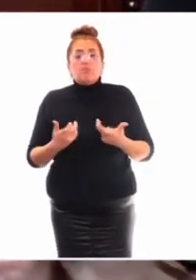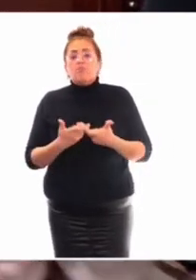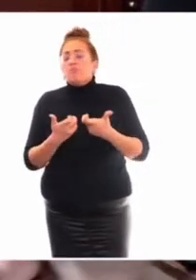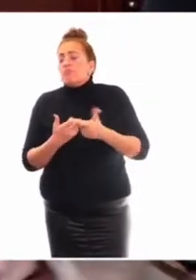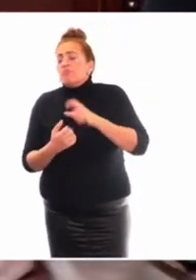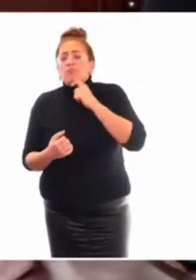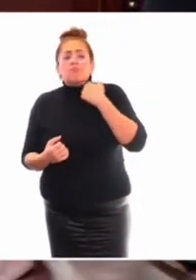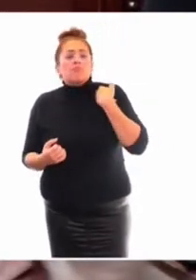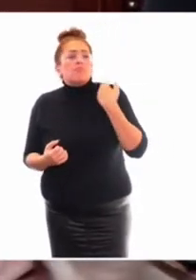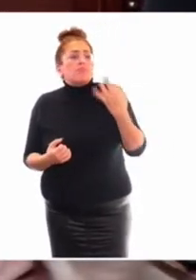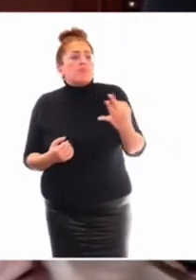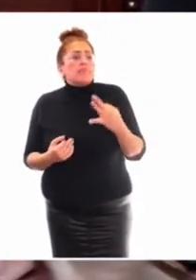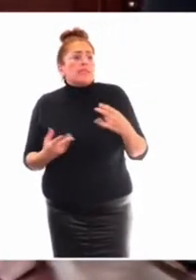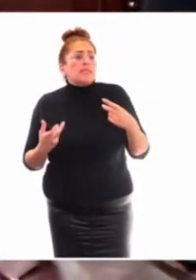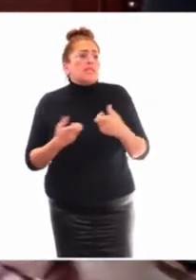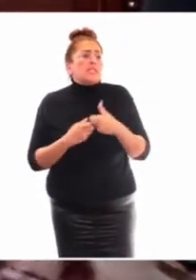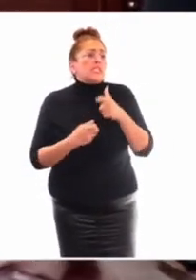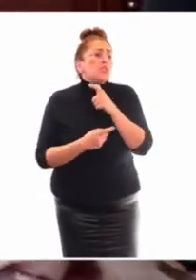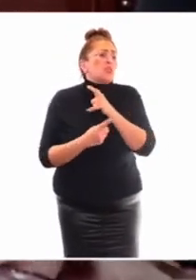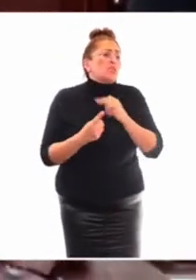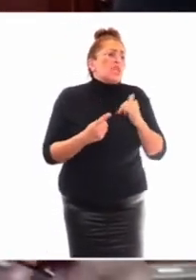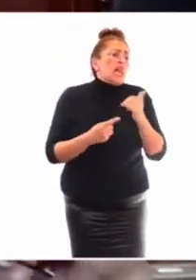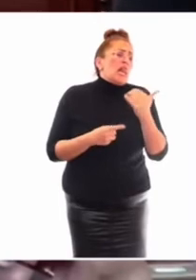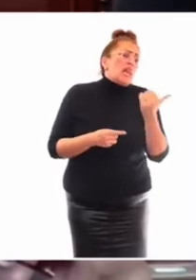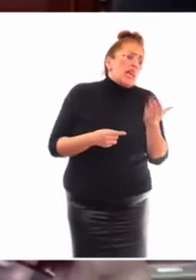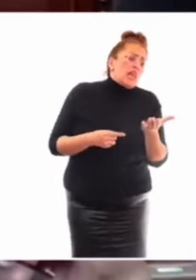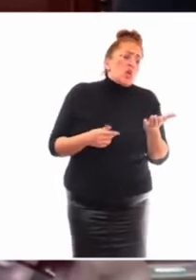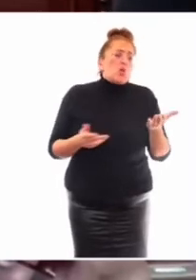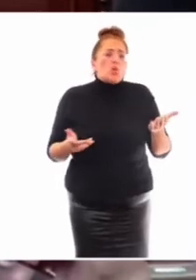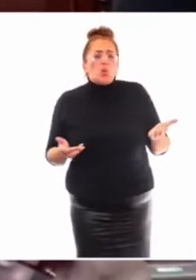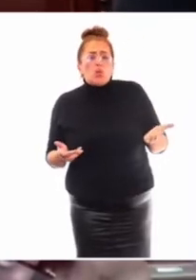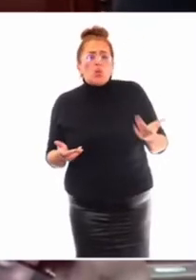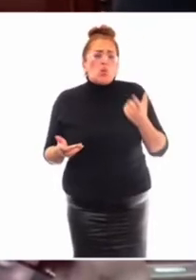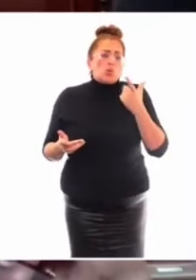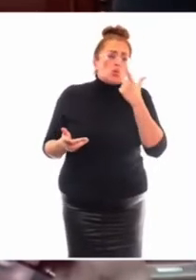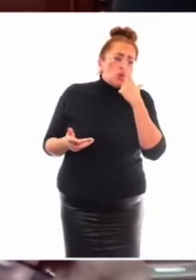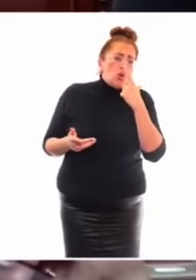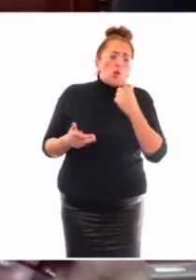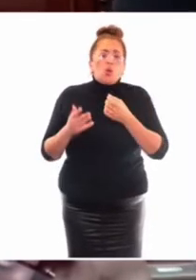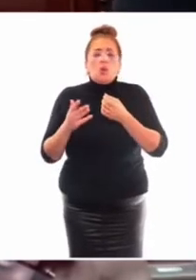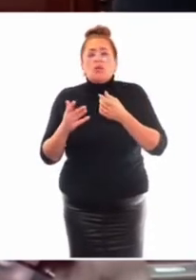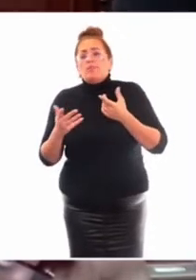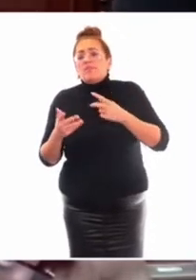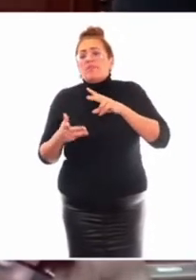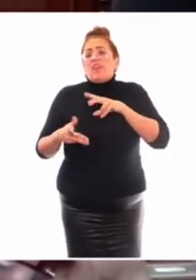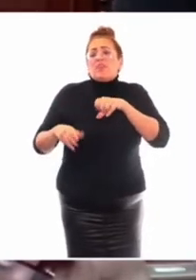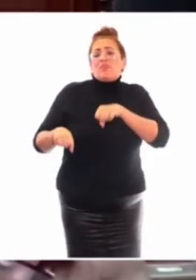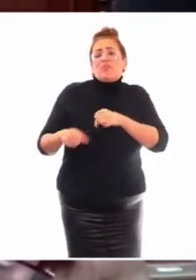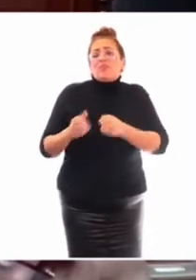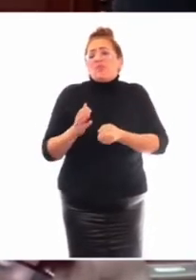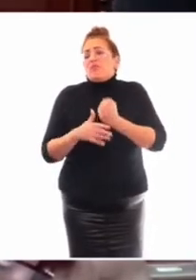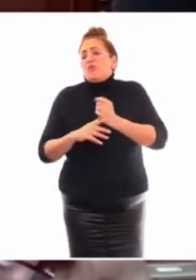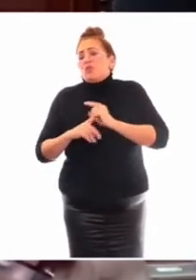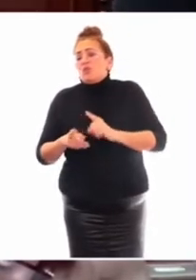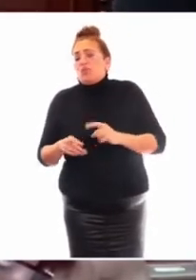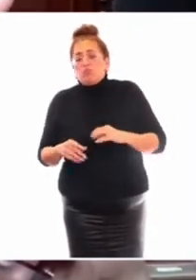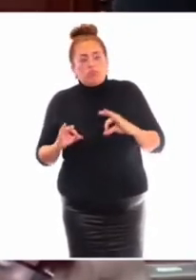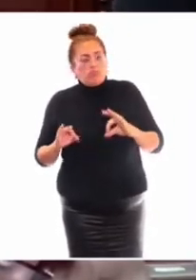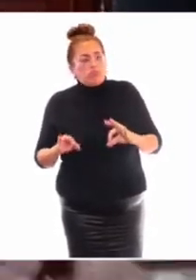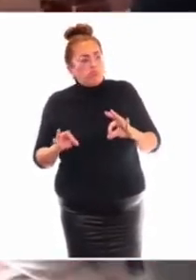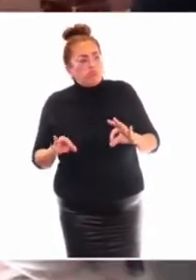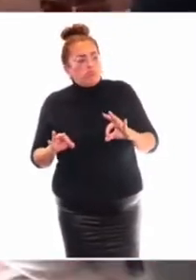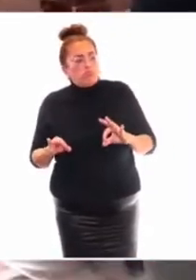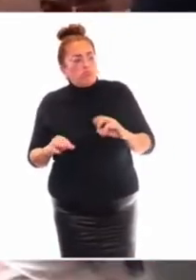que la tarification sociale, au fond, on y était peut-être hermétique, mais que c'était pas nouveau, effectivement, ce serait un peu paradoxal d'y être hermétique aujourd'hui, alors qu'on était